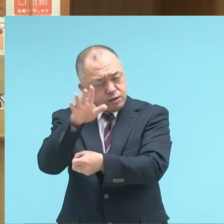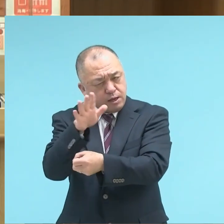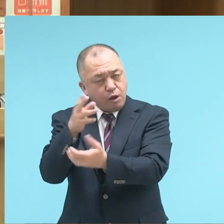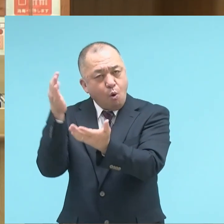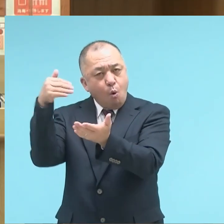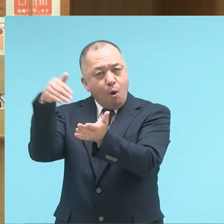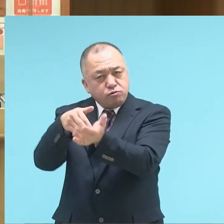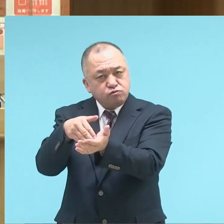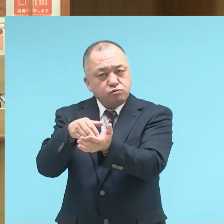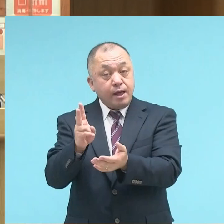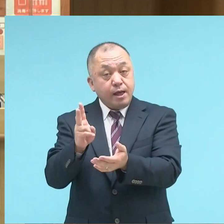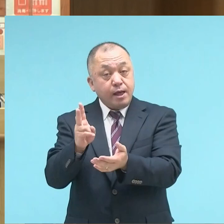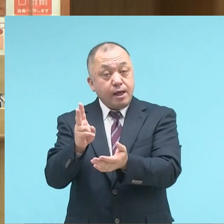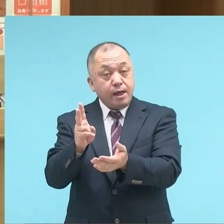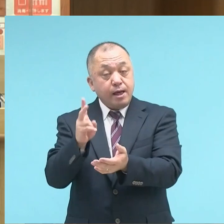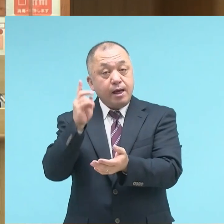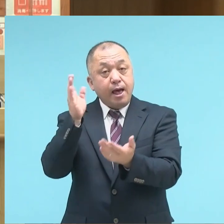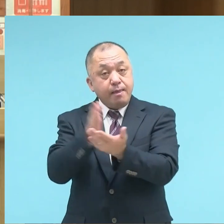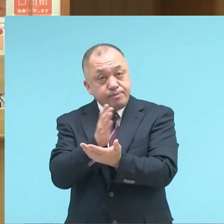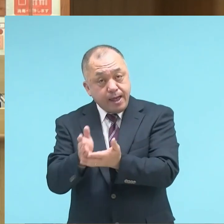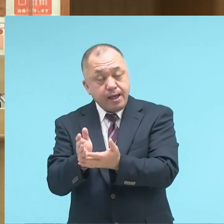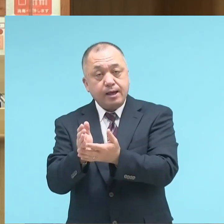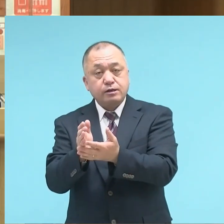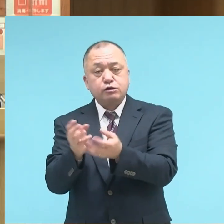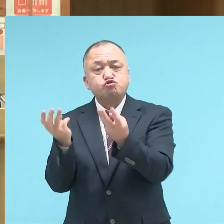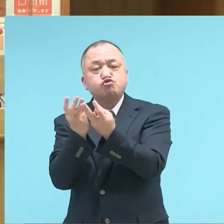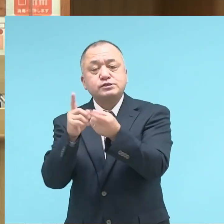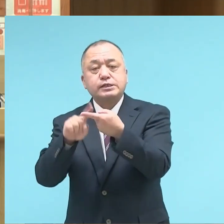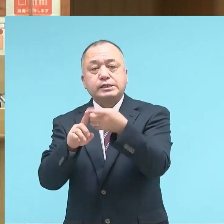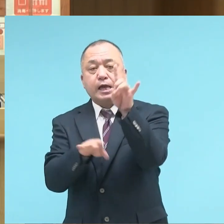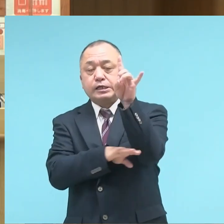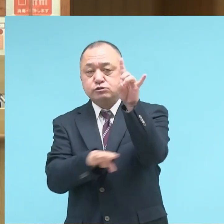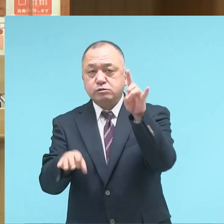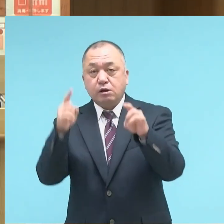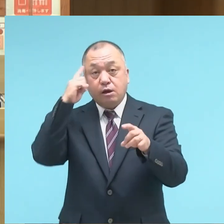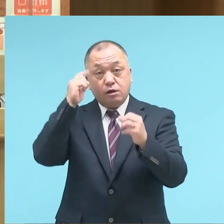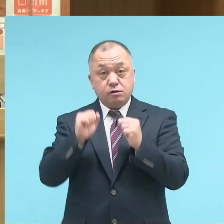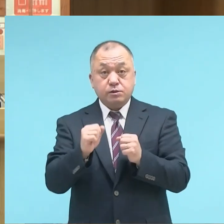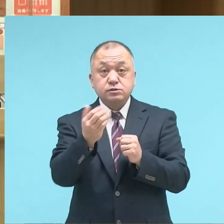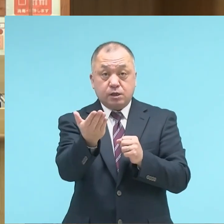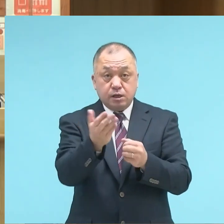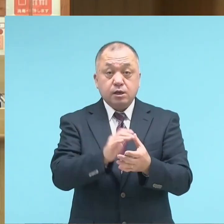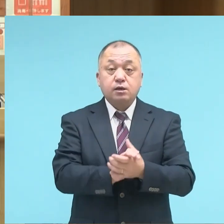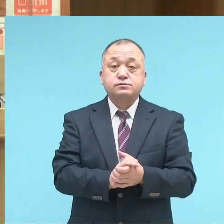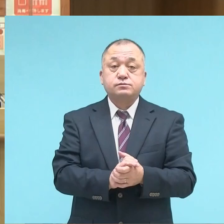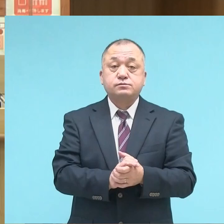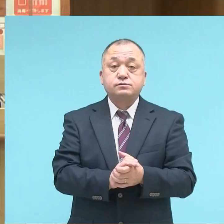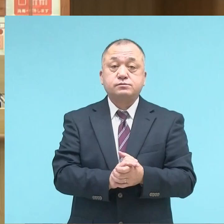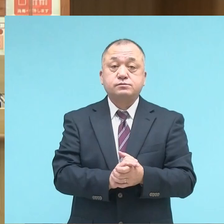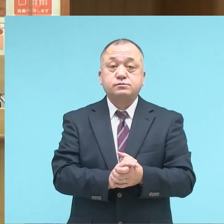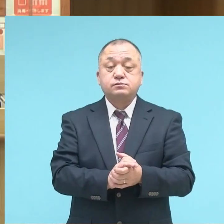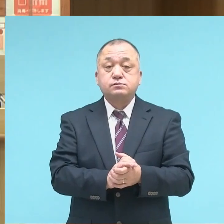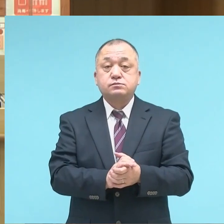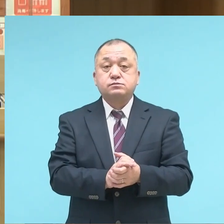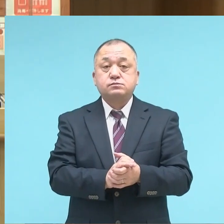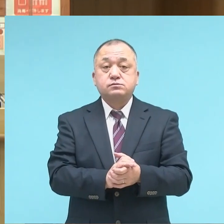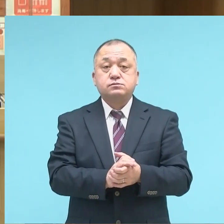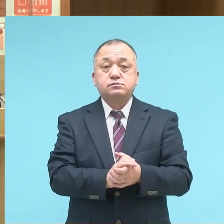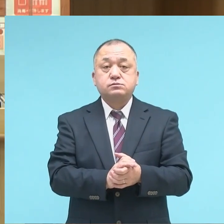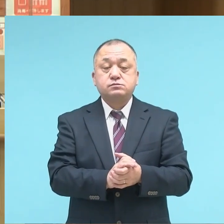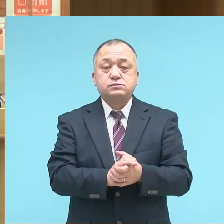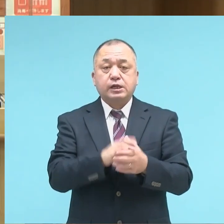というのは、何か数字的な根拠とか判断の基準というのはどういったところになるんでしょうか。 まあ、先ほど同じようなご質問がございましたけれども、